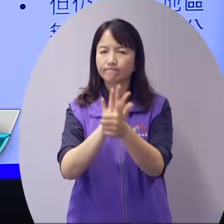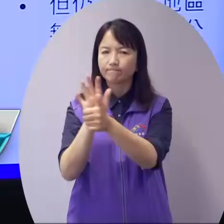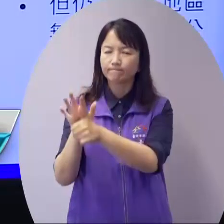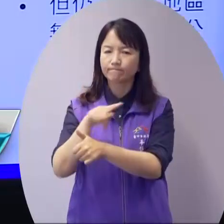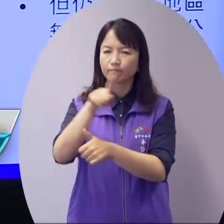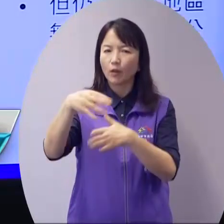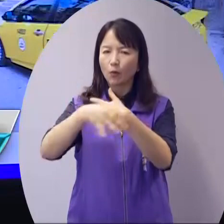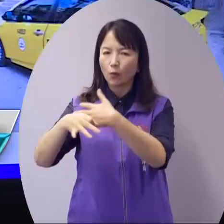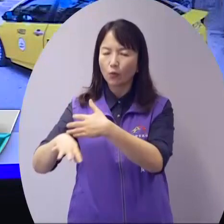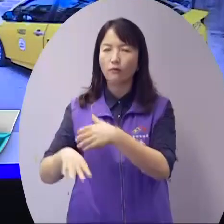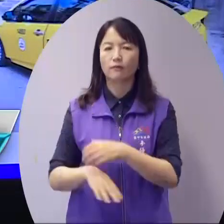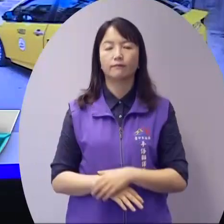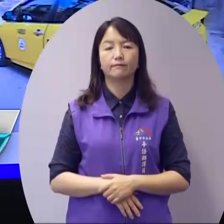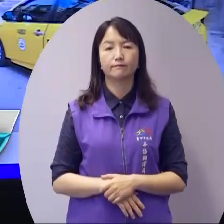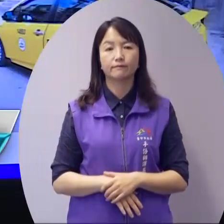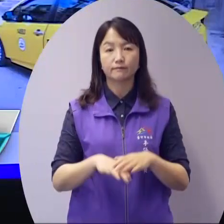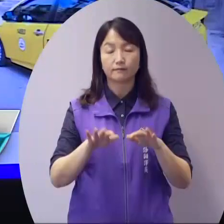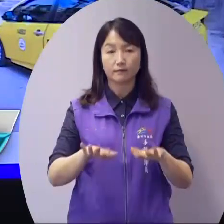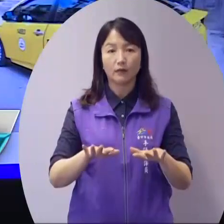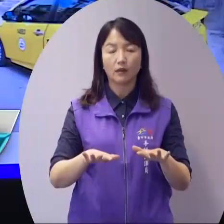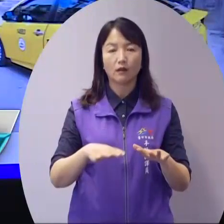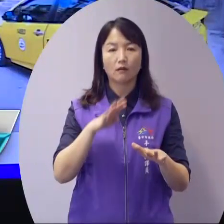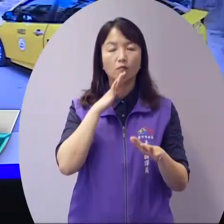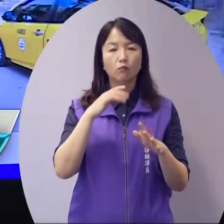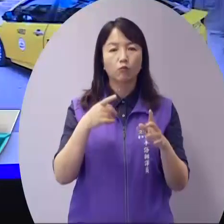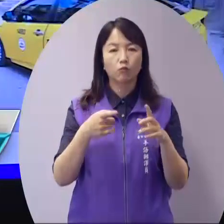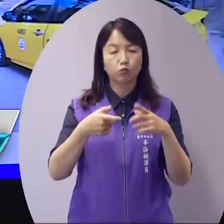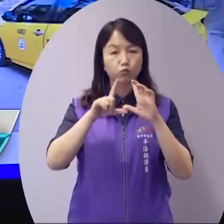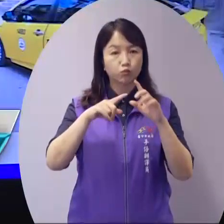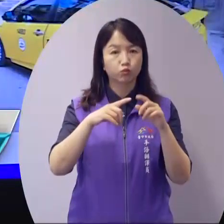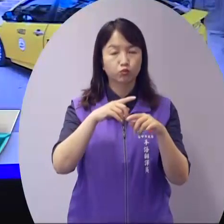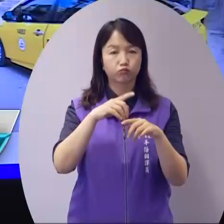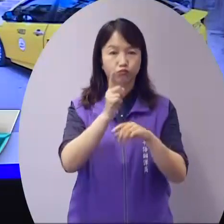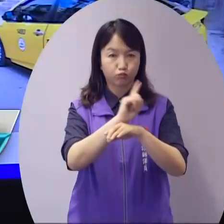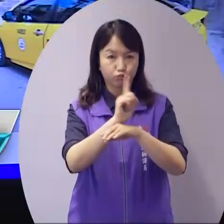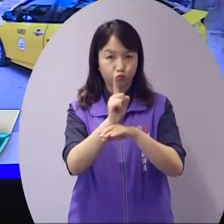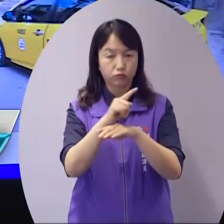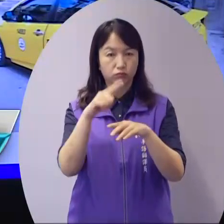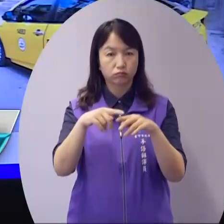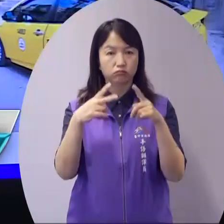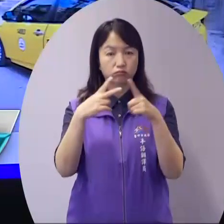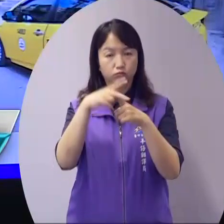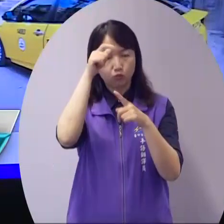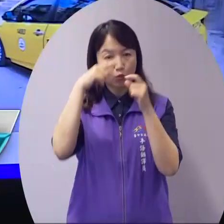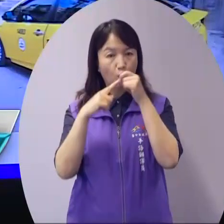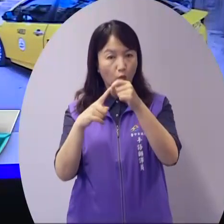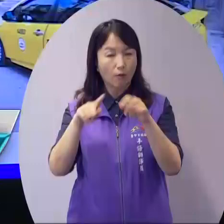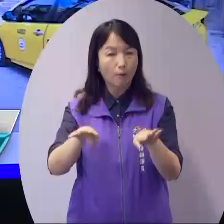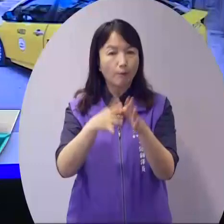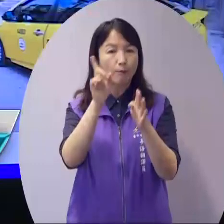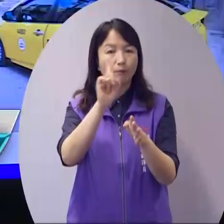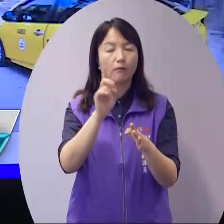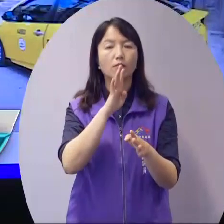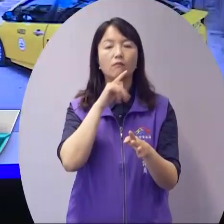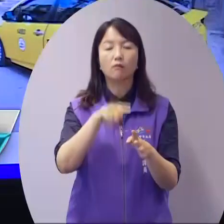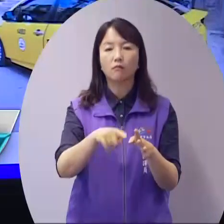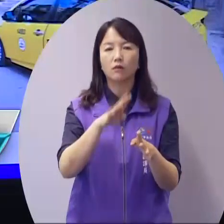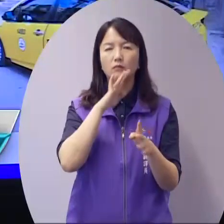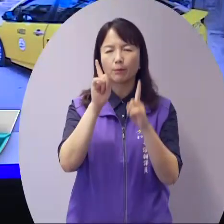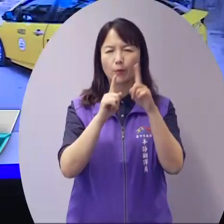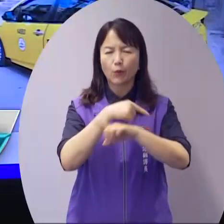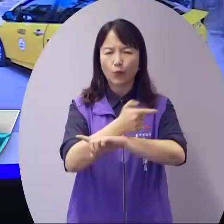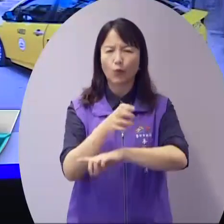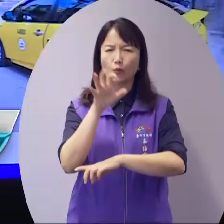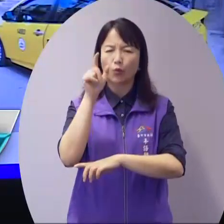区块。下一页。那所以也就回到小黄公车的推动原因，当然越边陲的地带